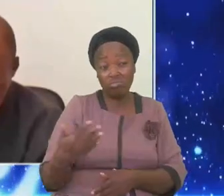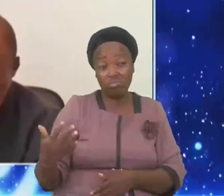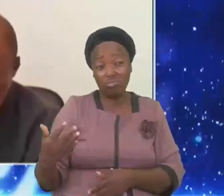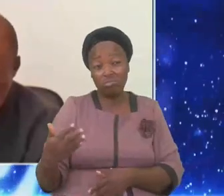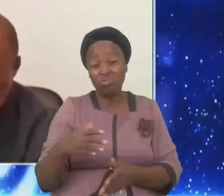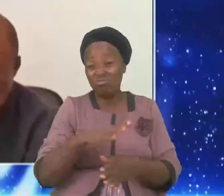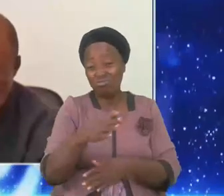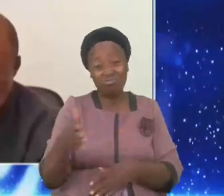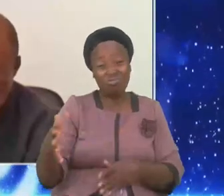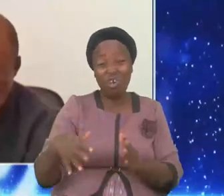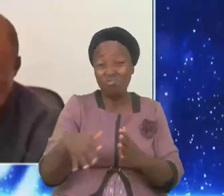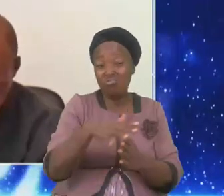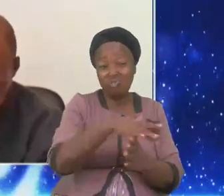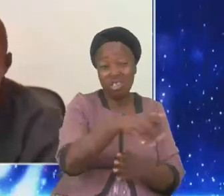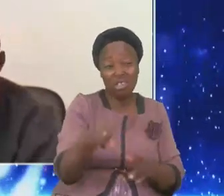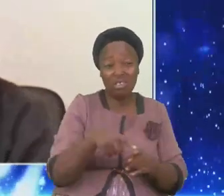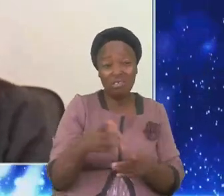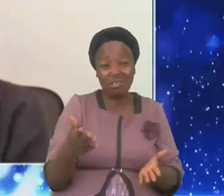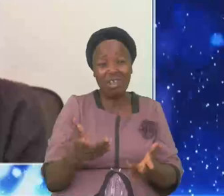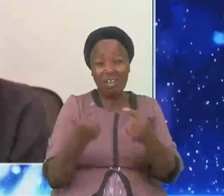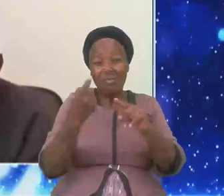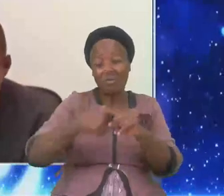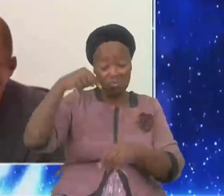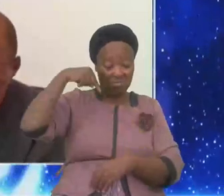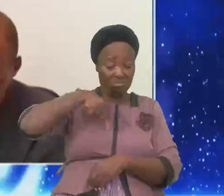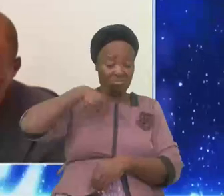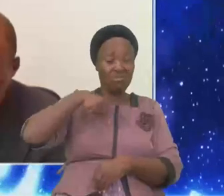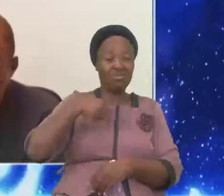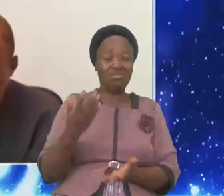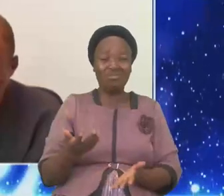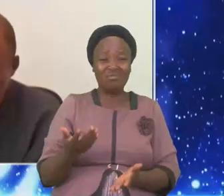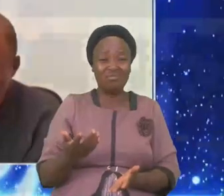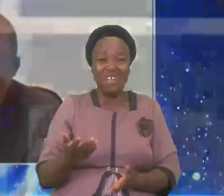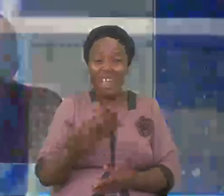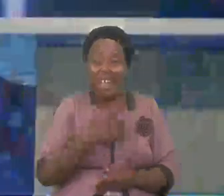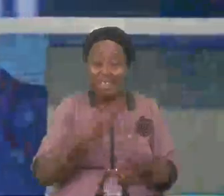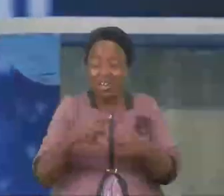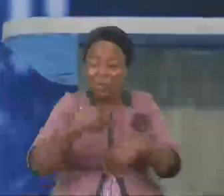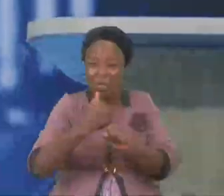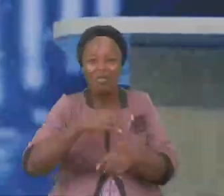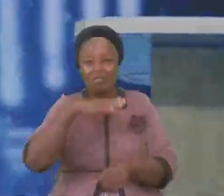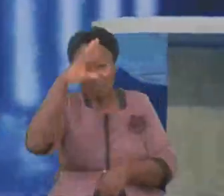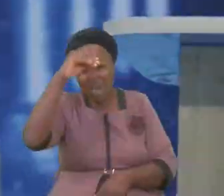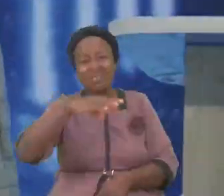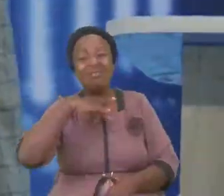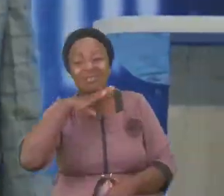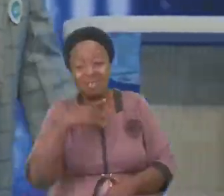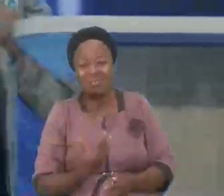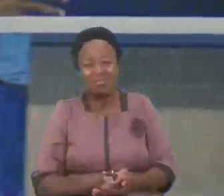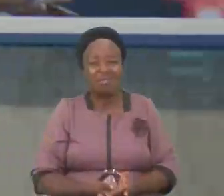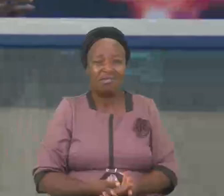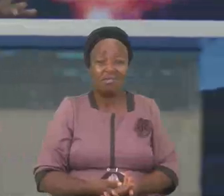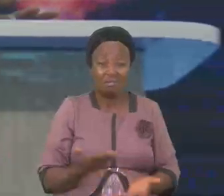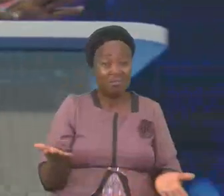souillent l'homme. Vous comprenez maintenant le langage de Jésus-Christ, et c'est lui